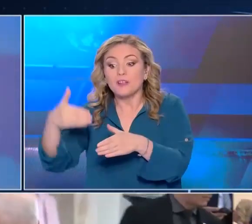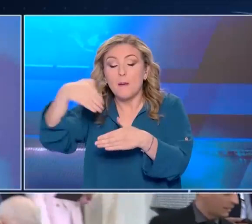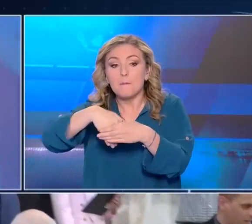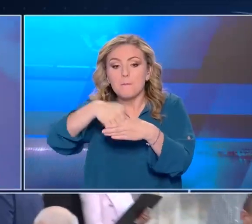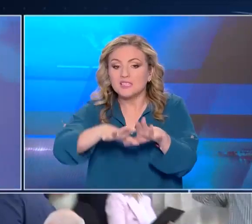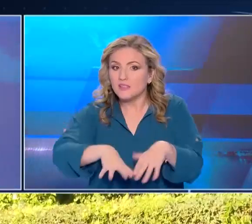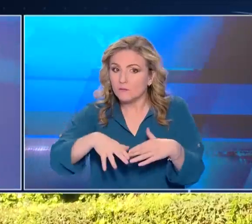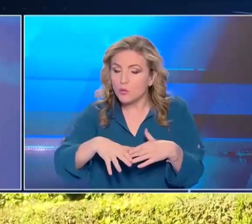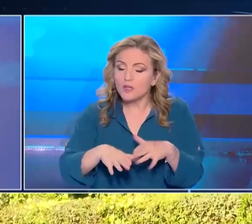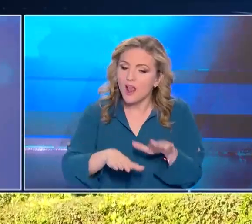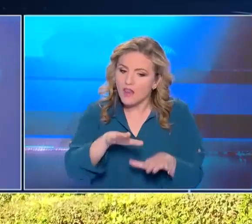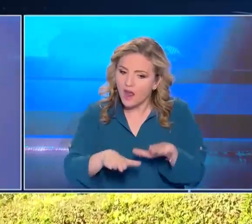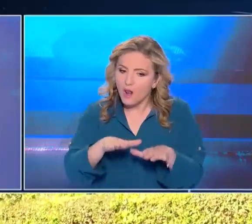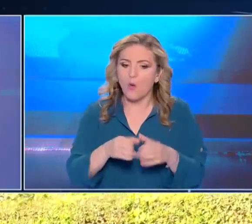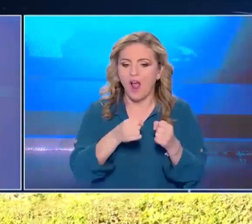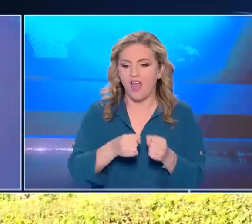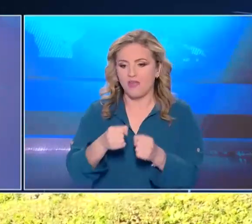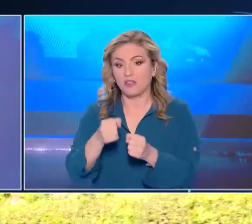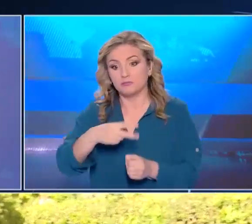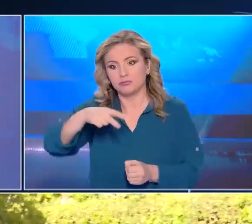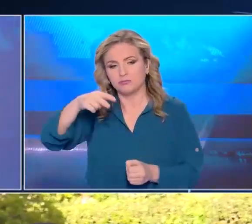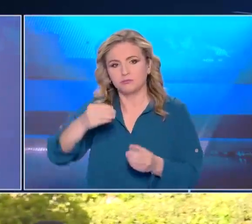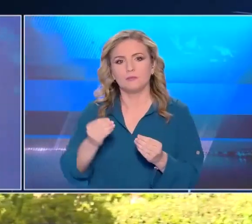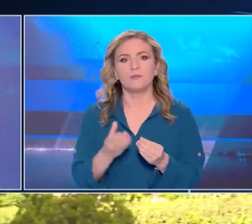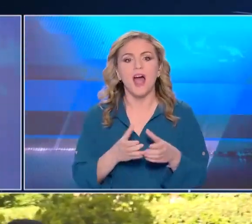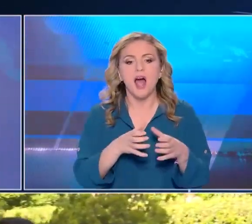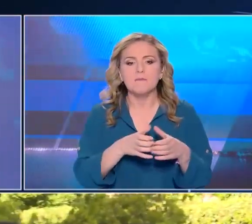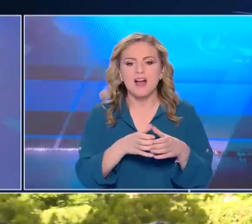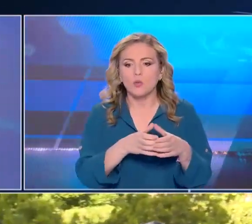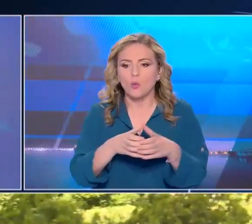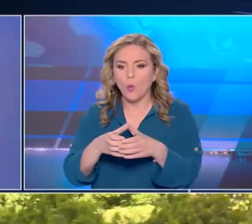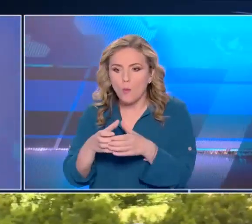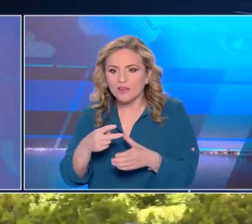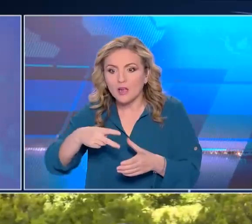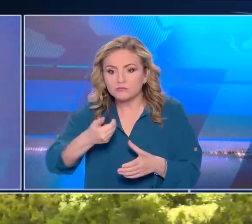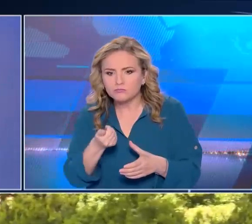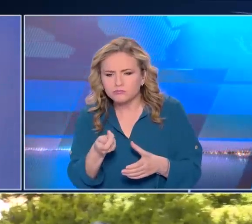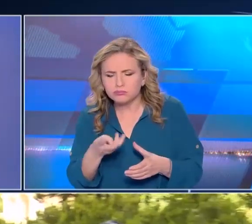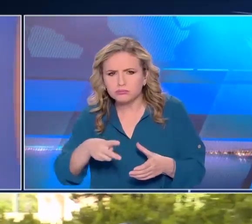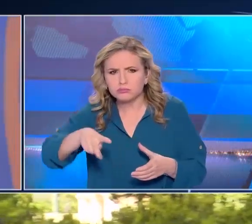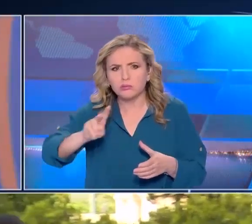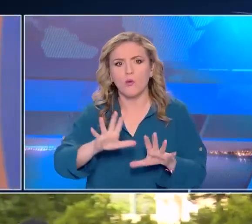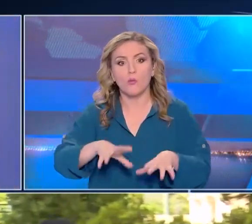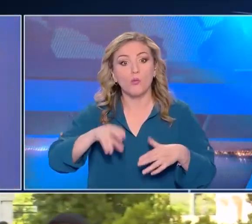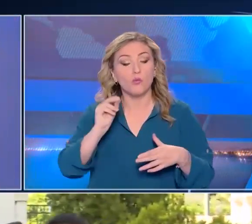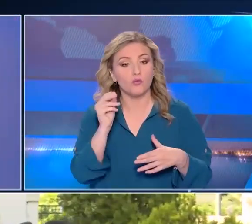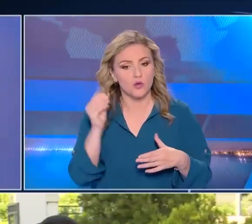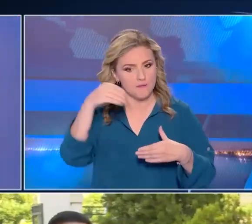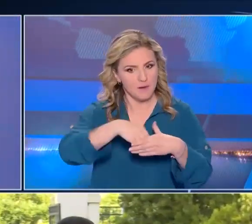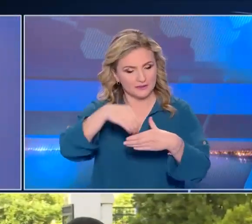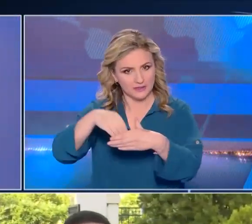στην επόμενη Βουλή. Διότι έχουμε πει ότι όσο μεγαλώνει ο αριθμός των κομμάτων που μπαίνουν μέσα στη Βουλή,